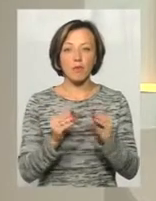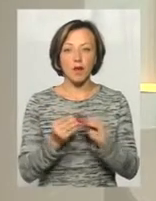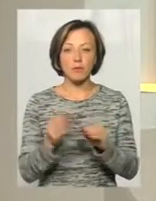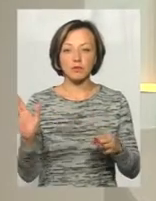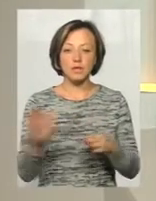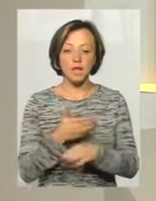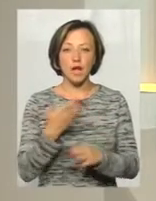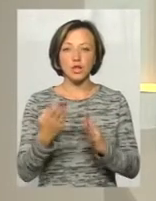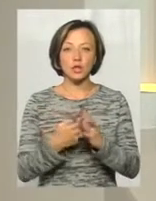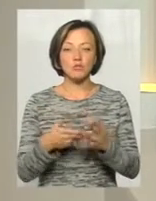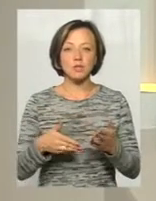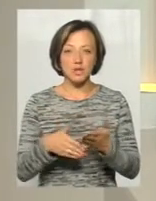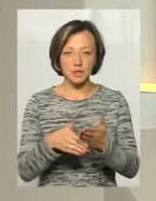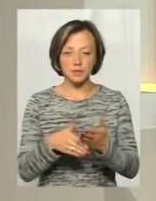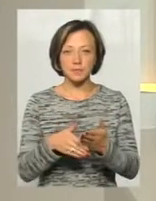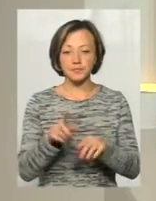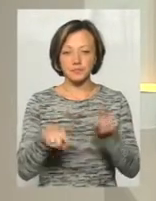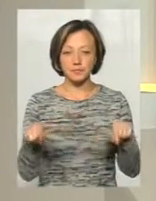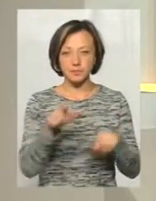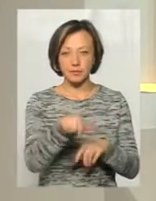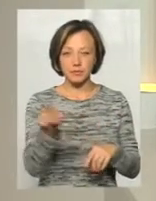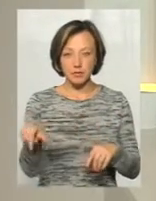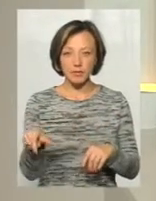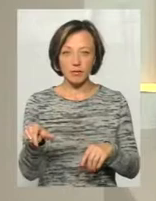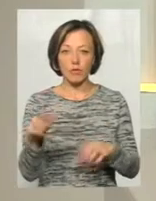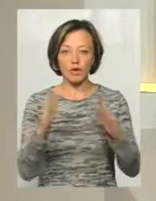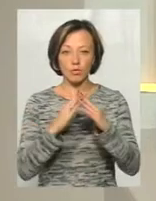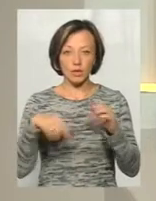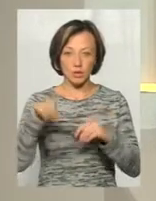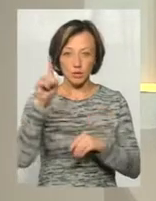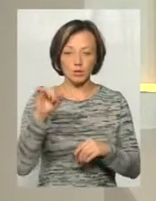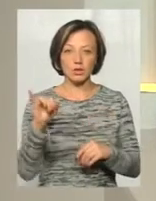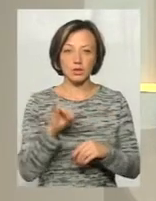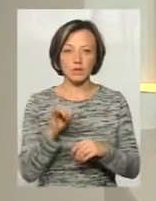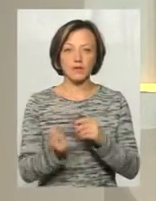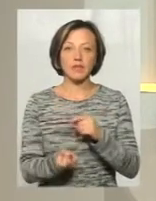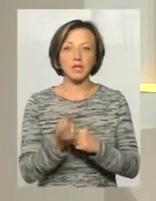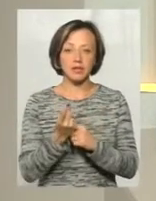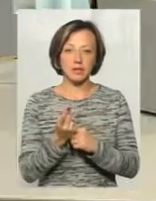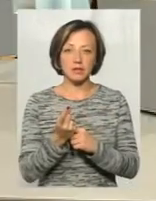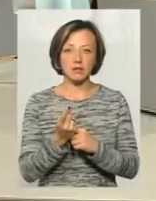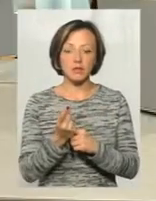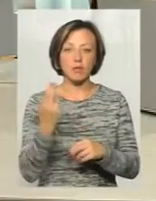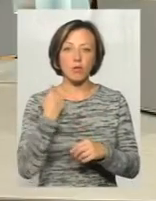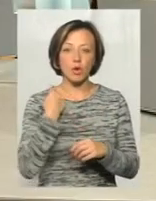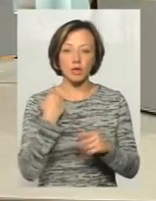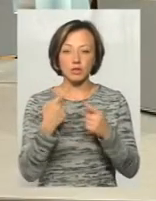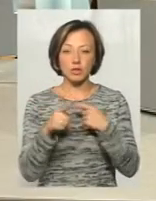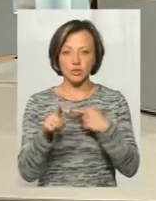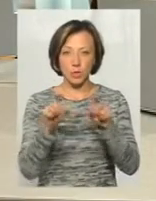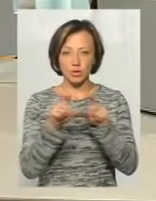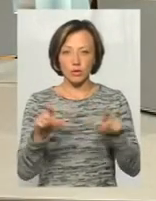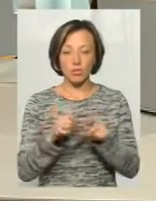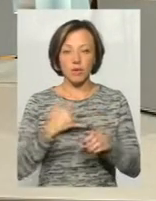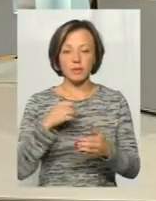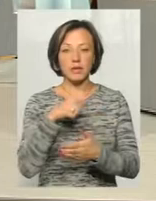зняли субсидію з деяких людей будинку і виникли борги з іншими установами. У мене